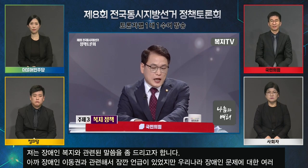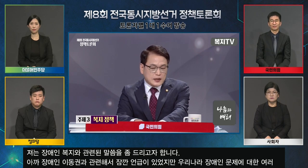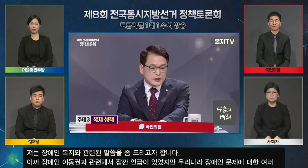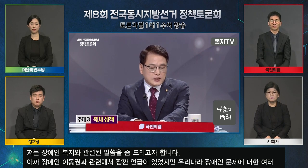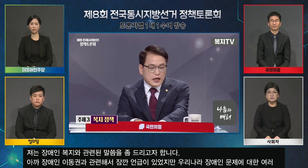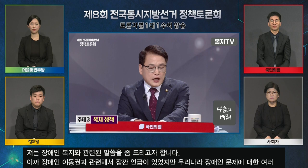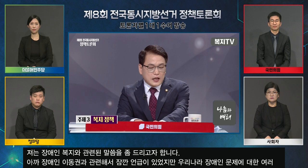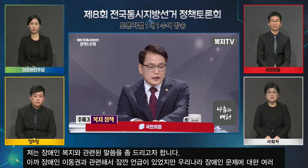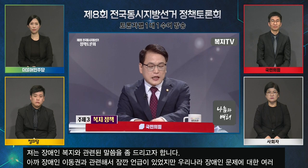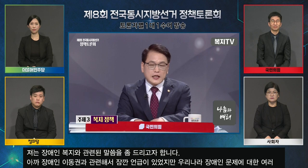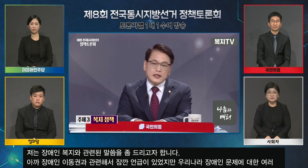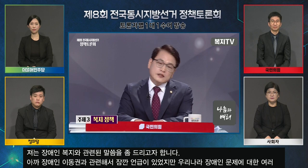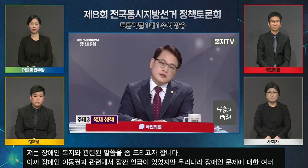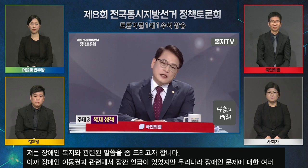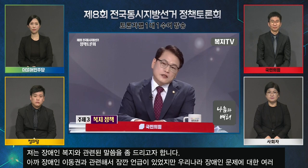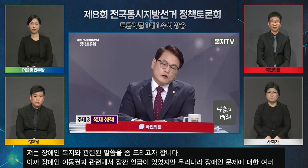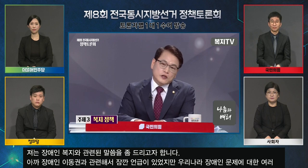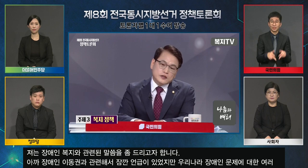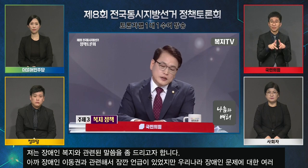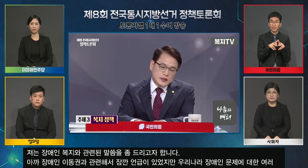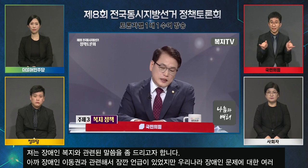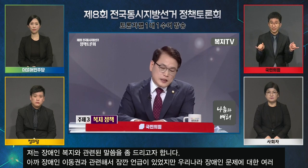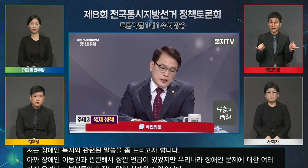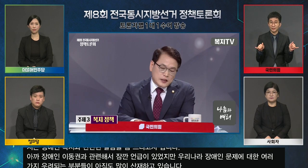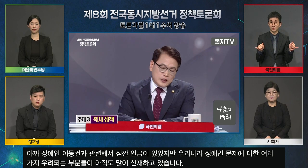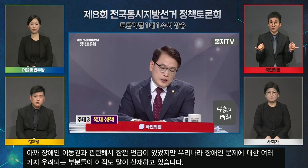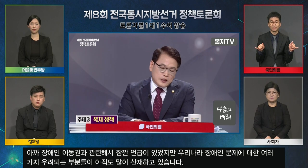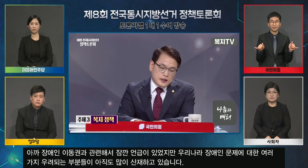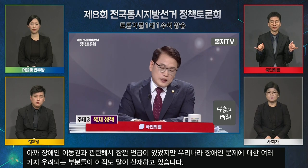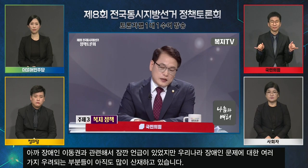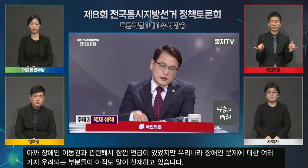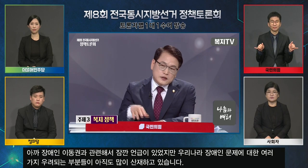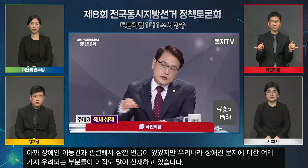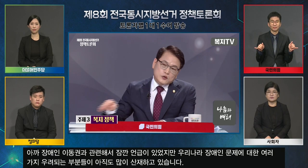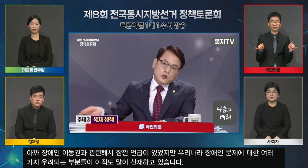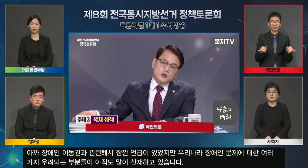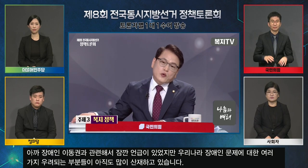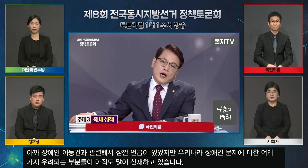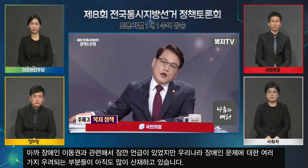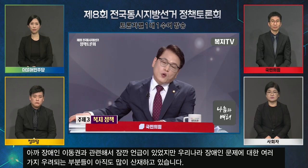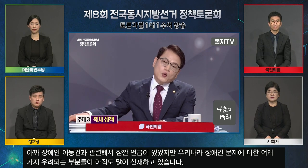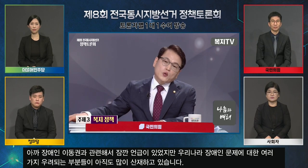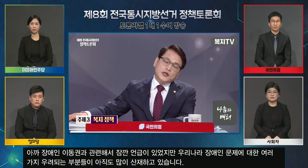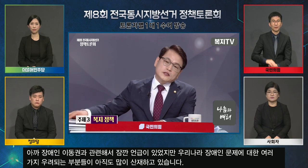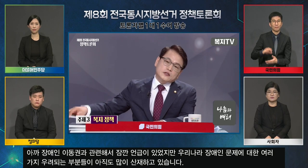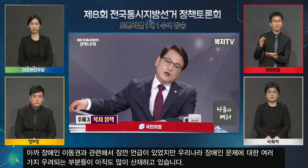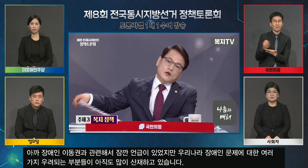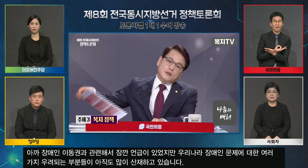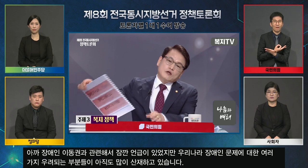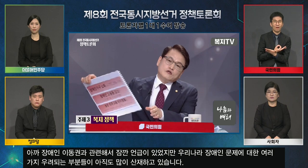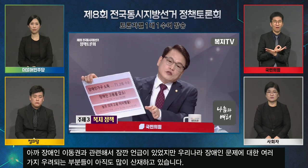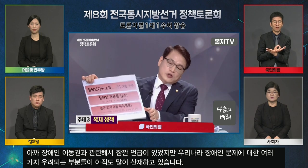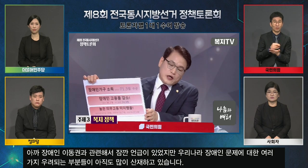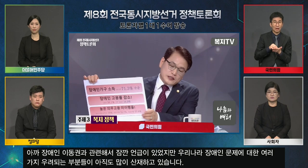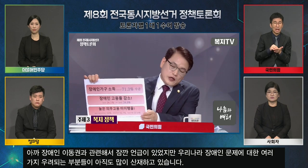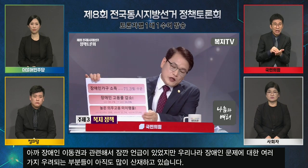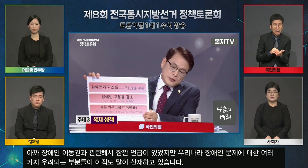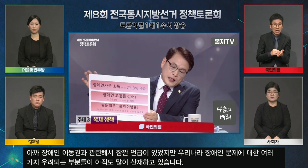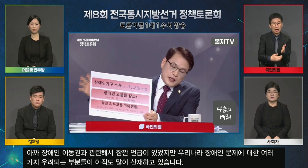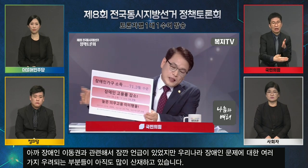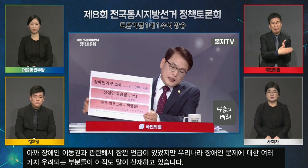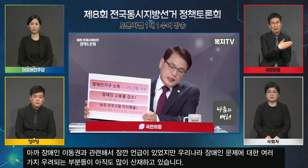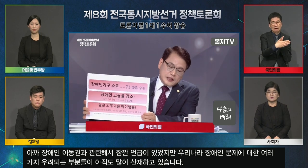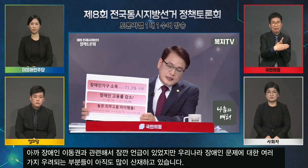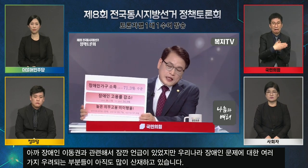특히나 장애인들 같은 경우에는 소득과 고용에 있어서 매우 열악한